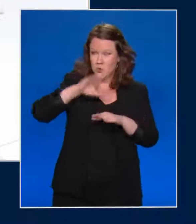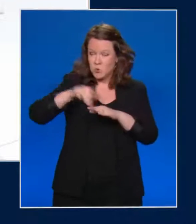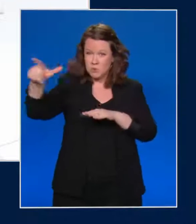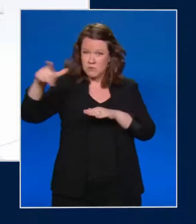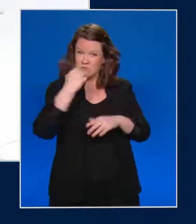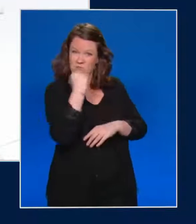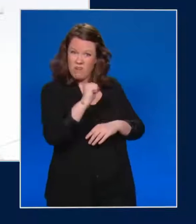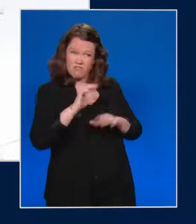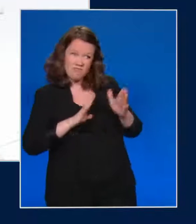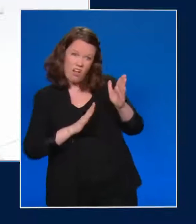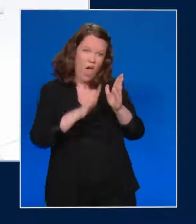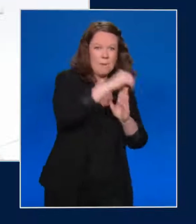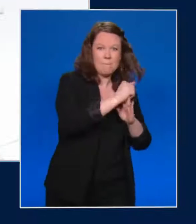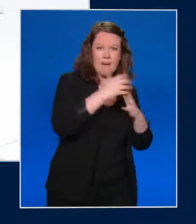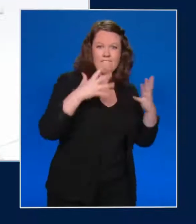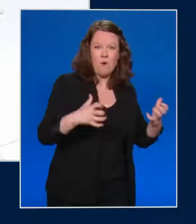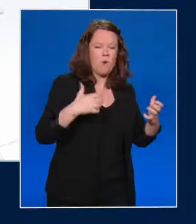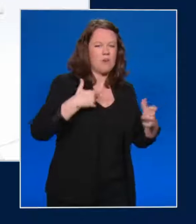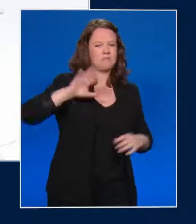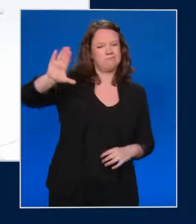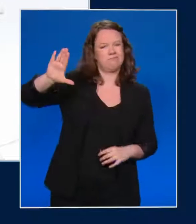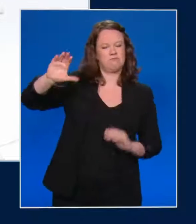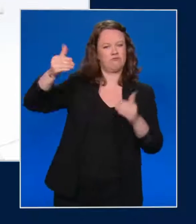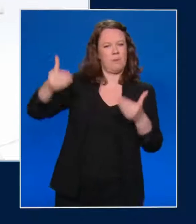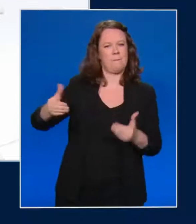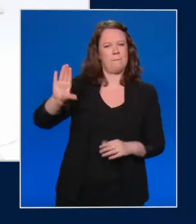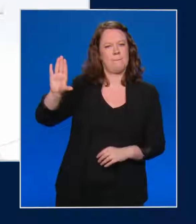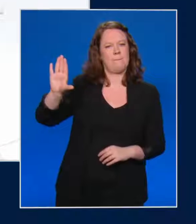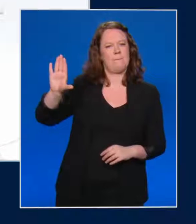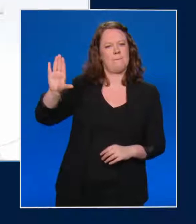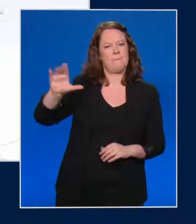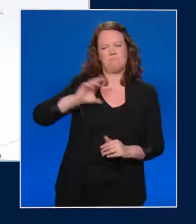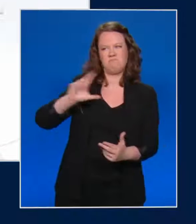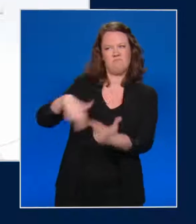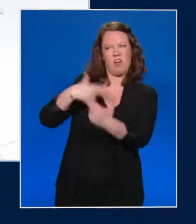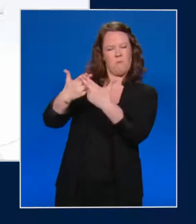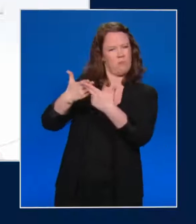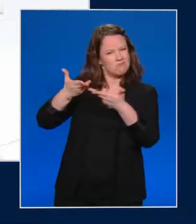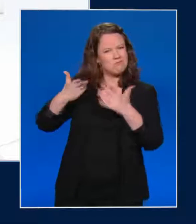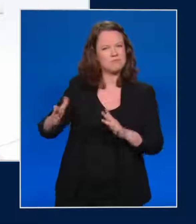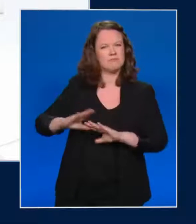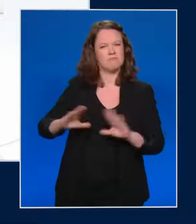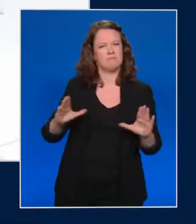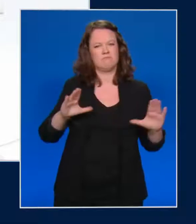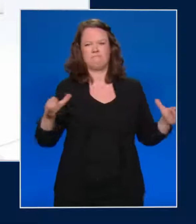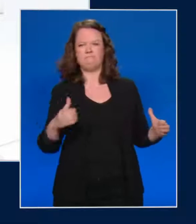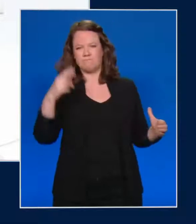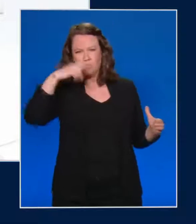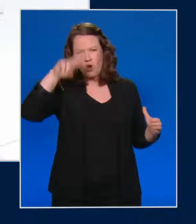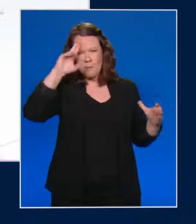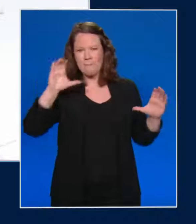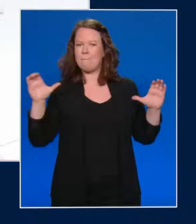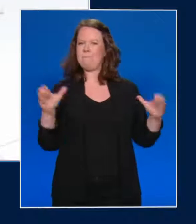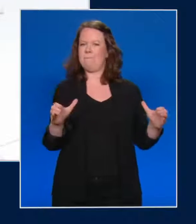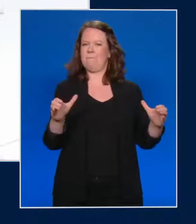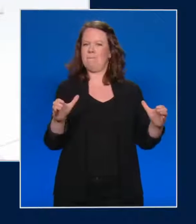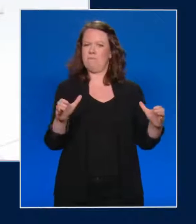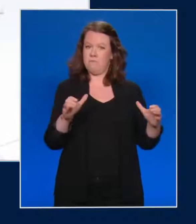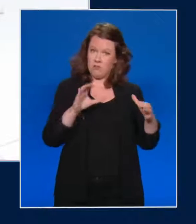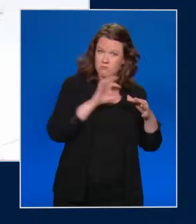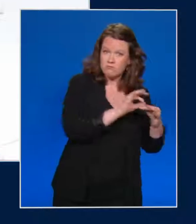immédiatement unanimement fermement nous l'avons fait en étroite coordination avec les britanniques